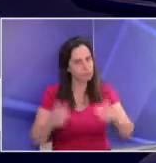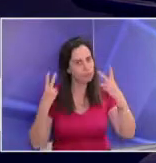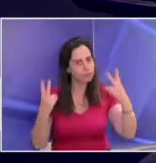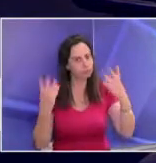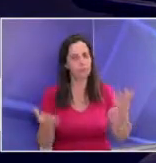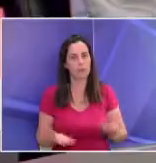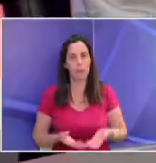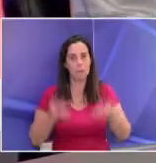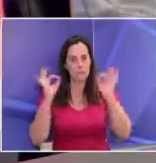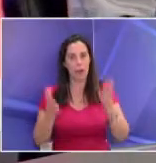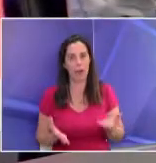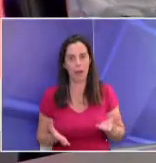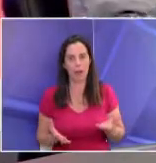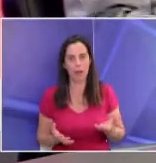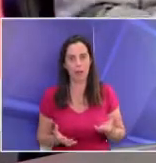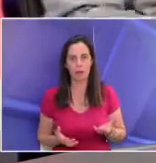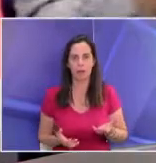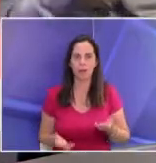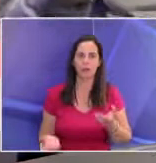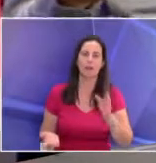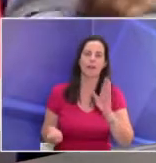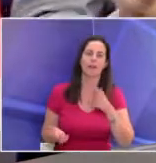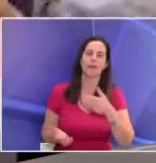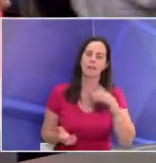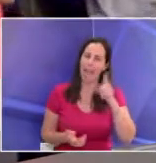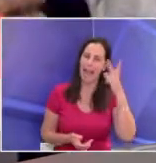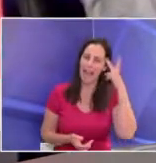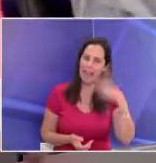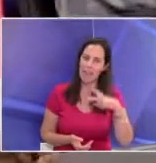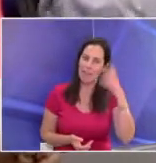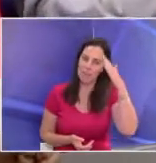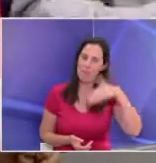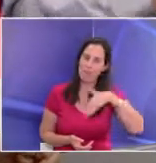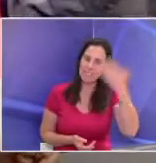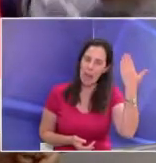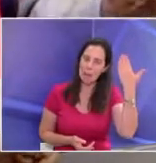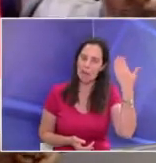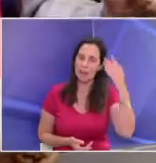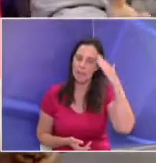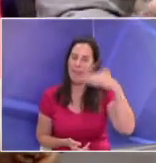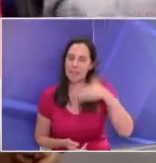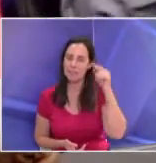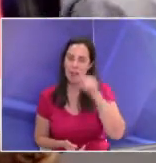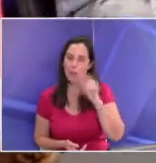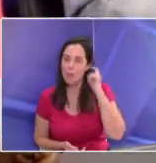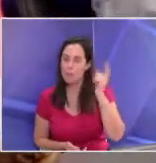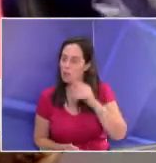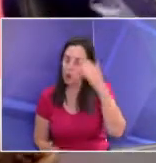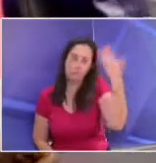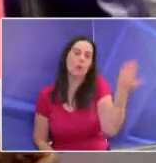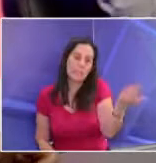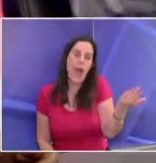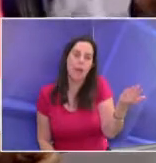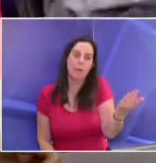מרכזיים. בעיקר. לא, מרכזיים, אני לא רוצה להגיד בעיקר. צריך להבין. המפורסמים הם מפורסמים, אז עליהם אנחנו שומעים. אלה שלא